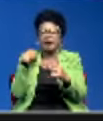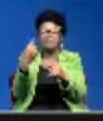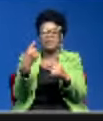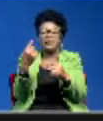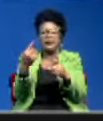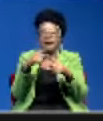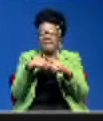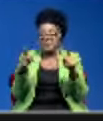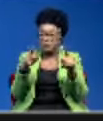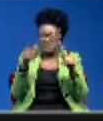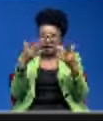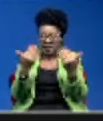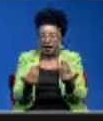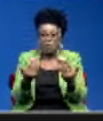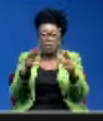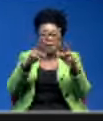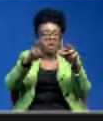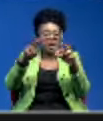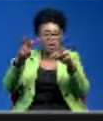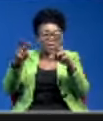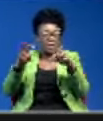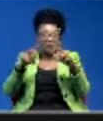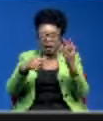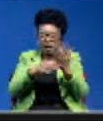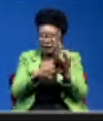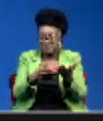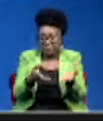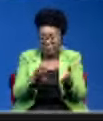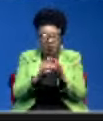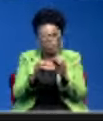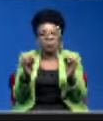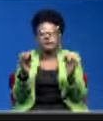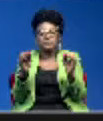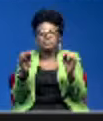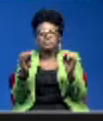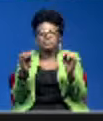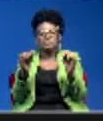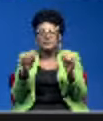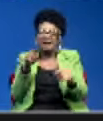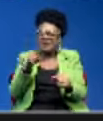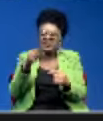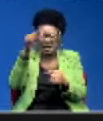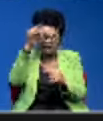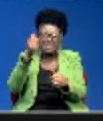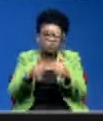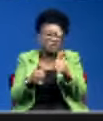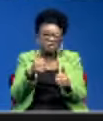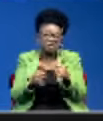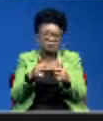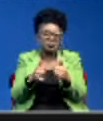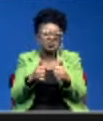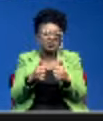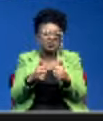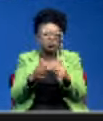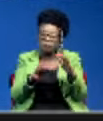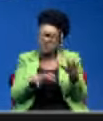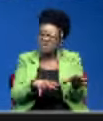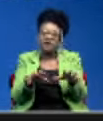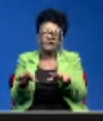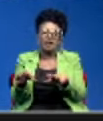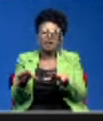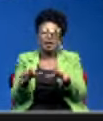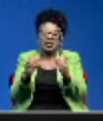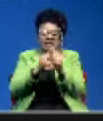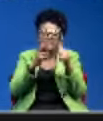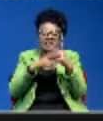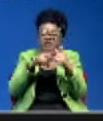leo kutafuta jina lake kwenye mitambo hiyo halikuwepo. Bin serikali gani kutunyanyasa namna hii? Si hii ni mateso hii. 17,000 mimi